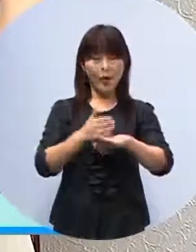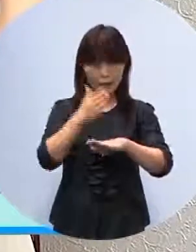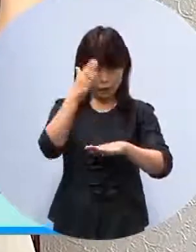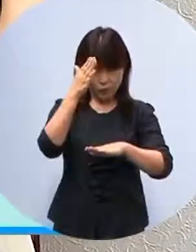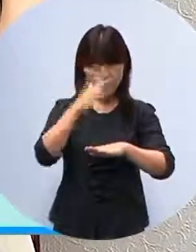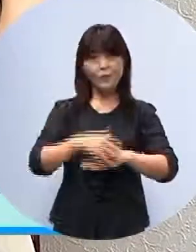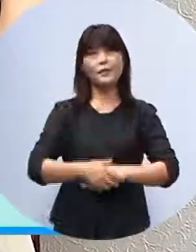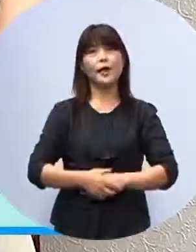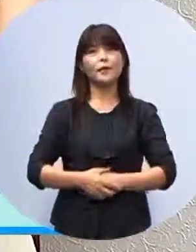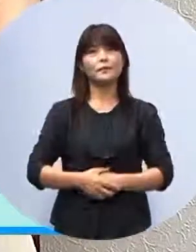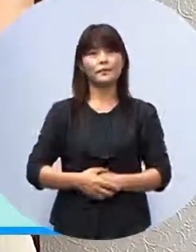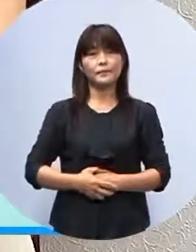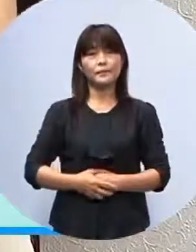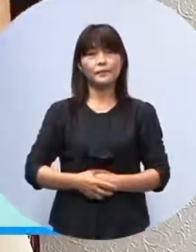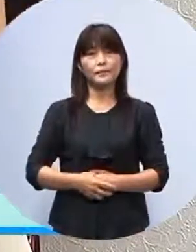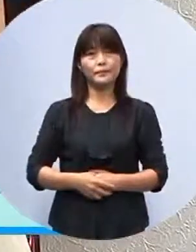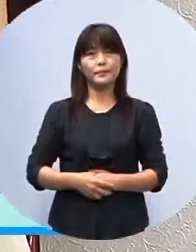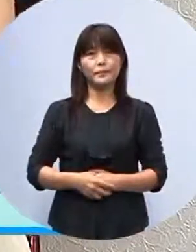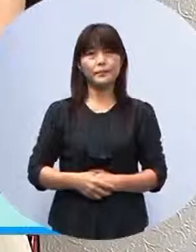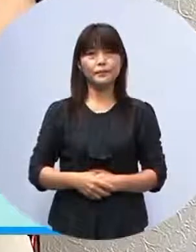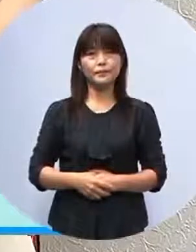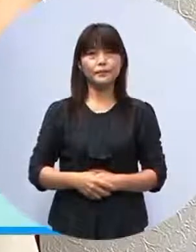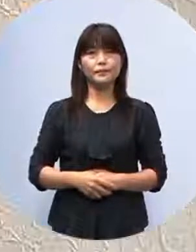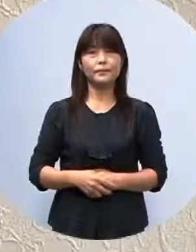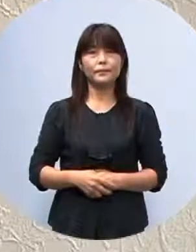日はありがとうございました。 ありがとうございました。